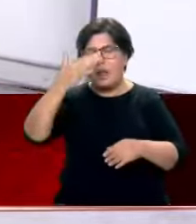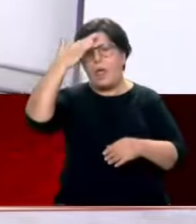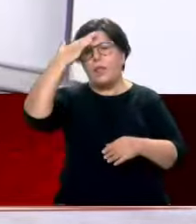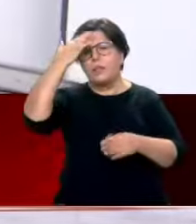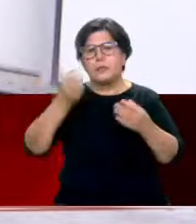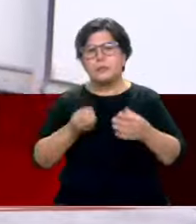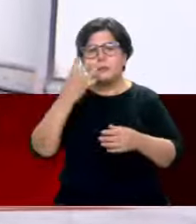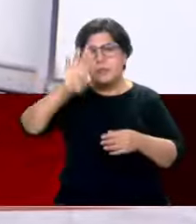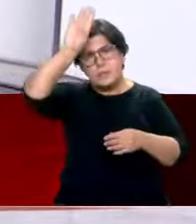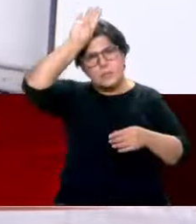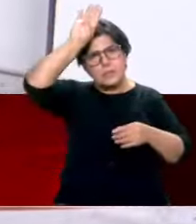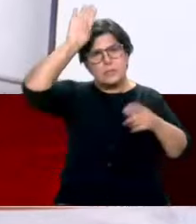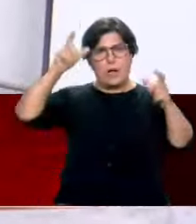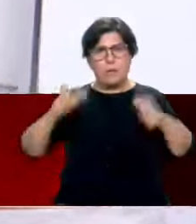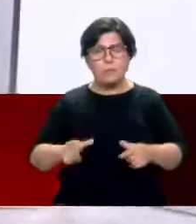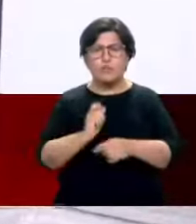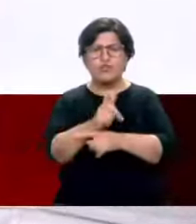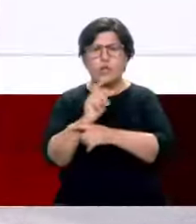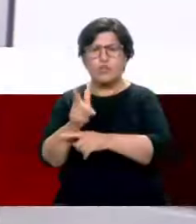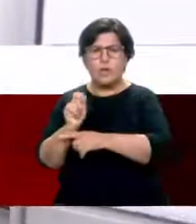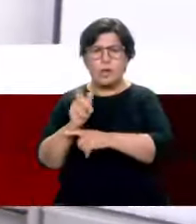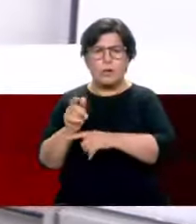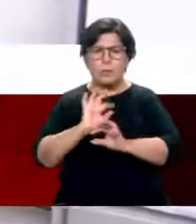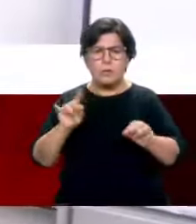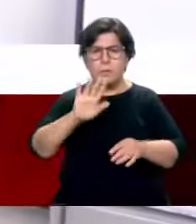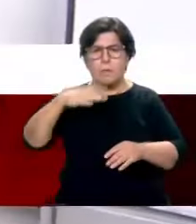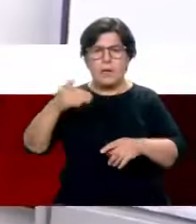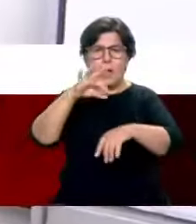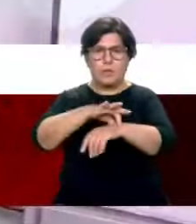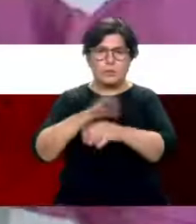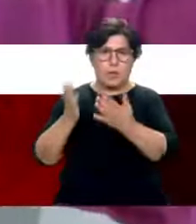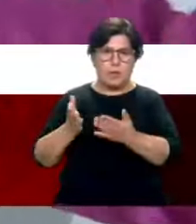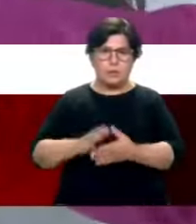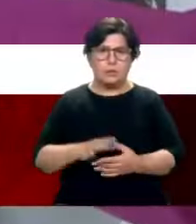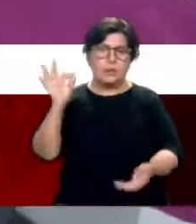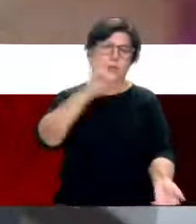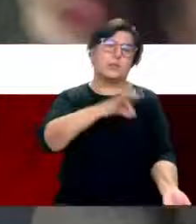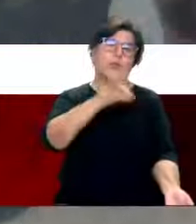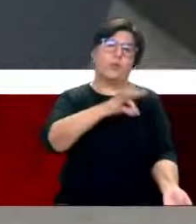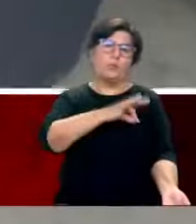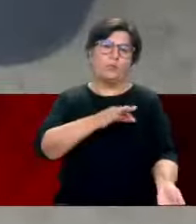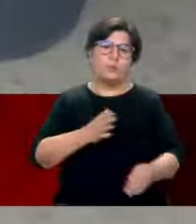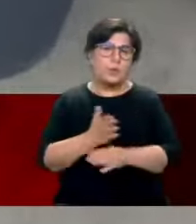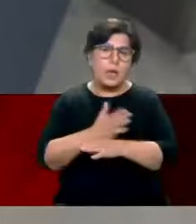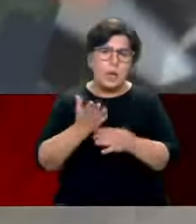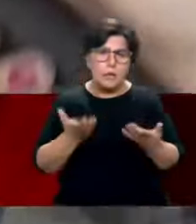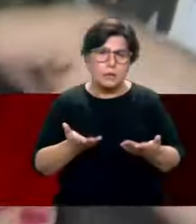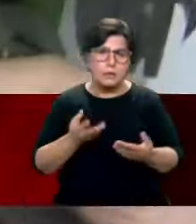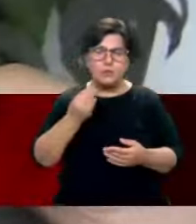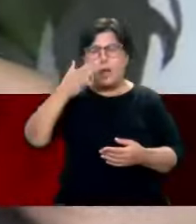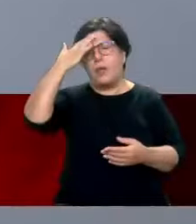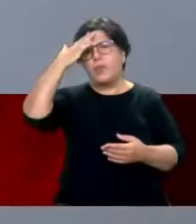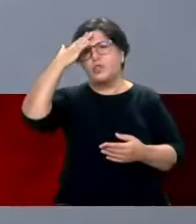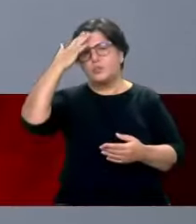Bakın İstanbul'da aynı ilçede aynı düzergahta bir başka hastane. Serum taktılar koluma. Neden? Çok